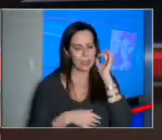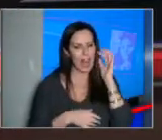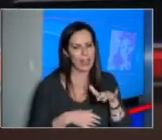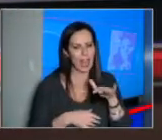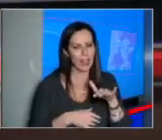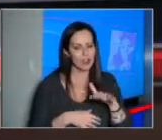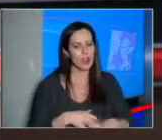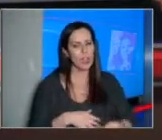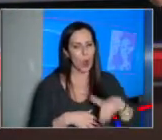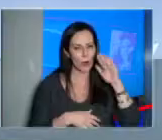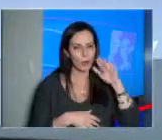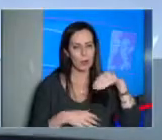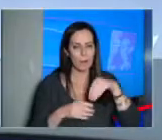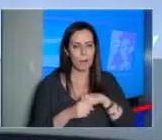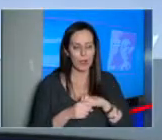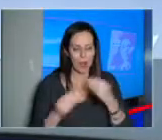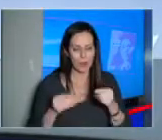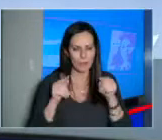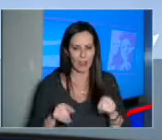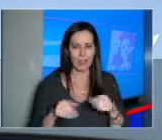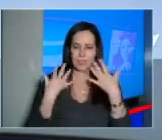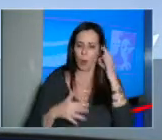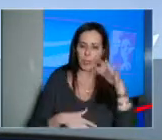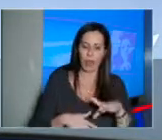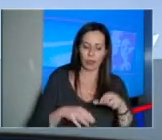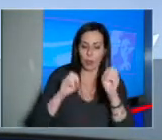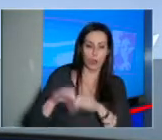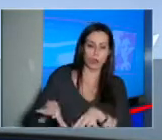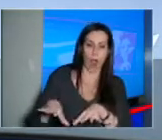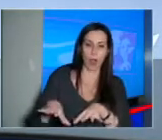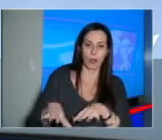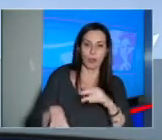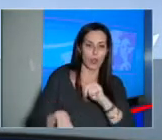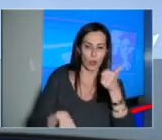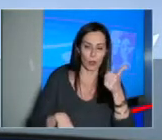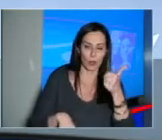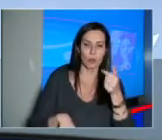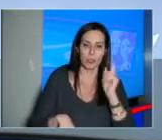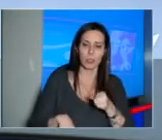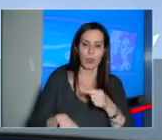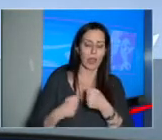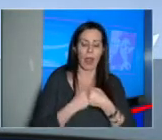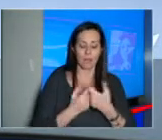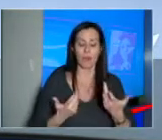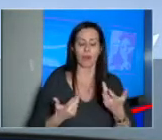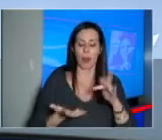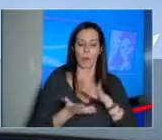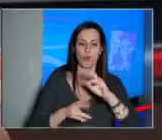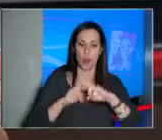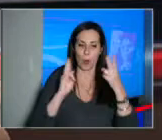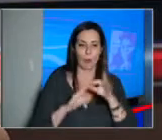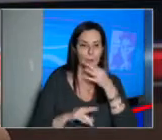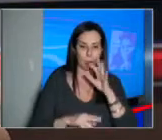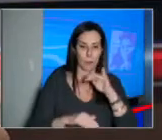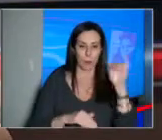ילדה שגודלת בתוך התוואי הזה. זה סיפור על ילדה נטושה. כן. שקודם כל נלצה להיאבק על קיומה בעולם הזה מגיל